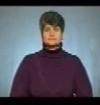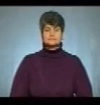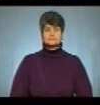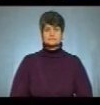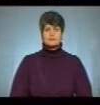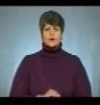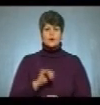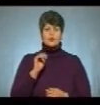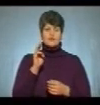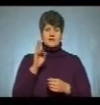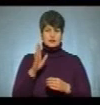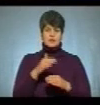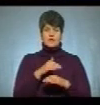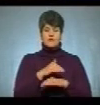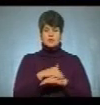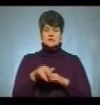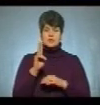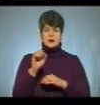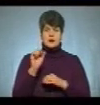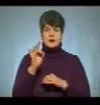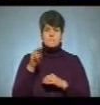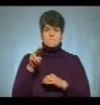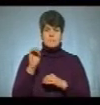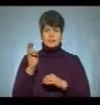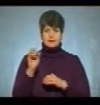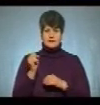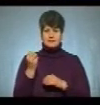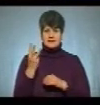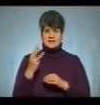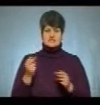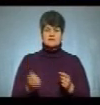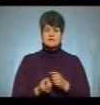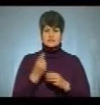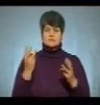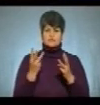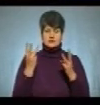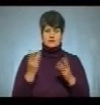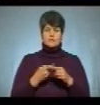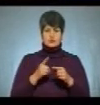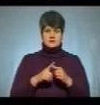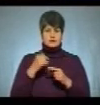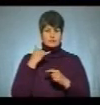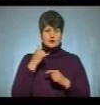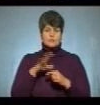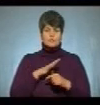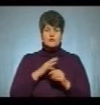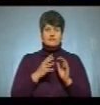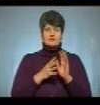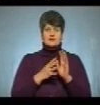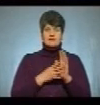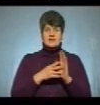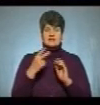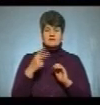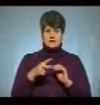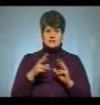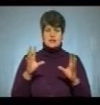У квартирі на вулиці Карпенка, 13 у Тернополі виникла пожежа. Повідомлення про це надійшло рятувальникам о 9:20. Гасили